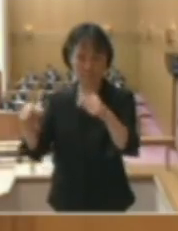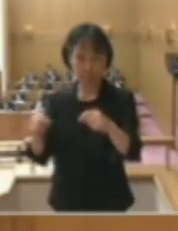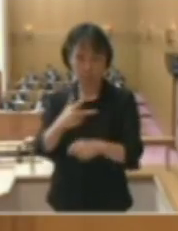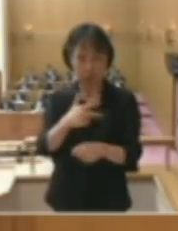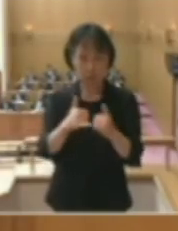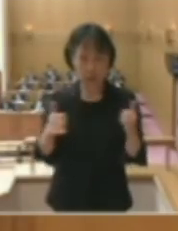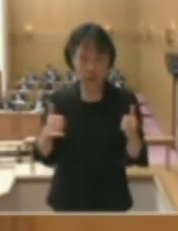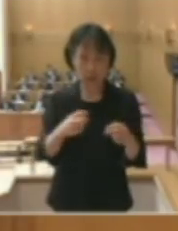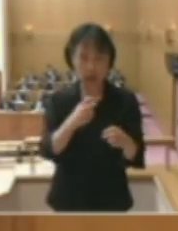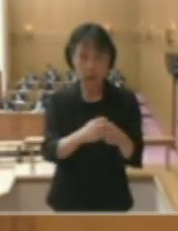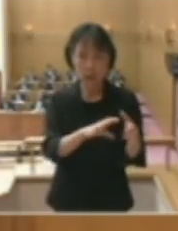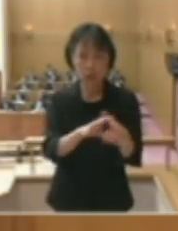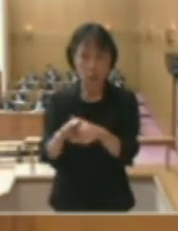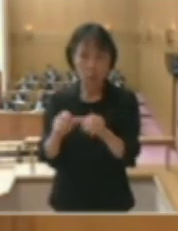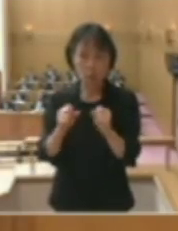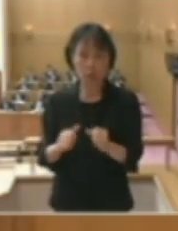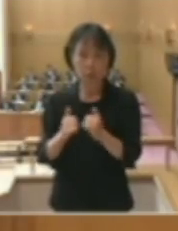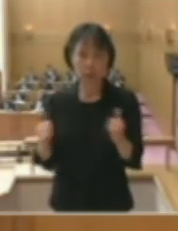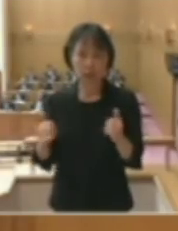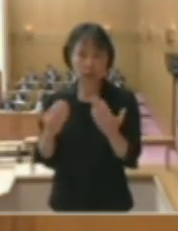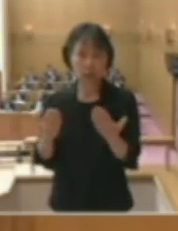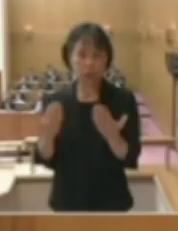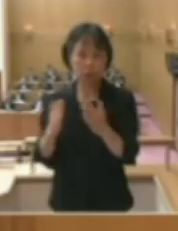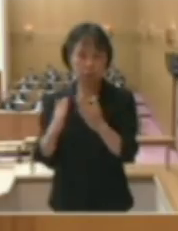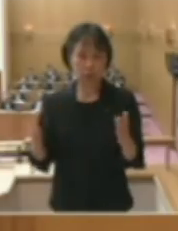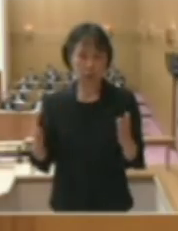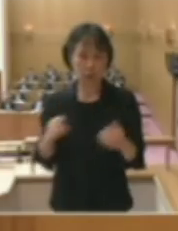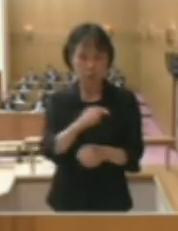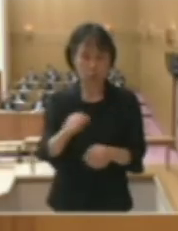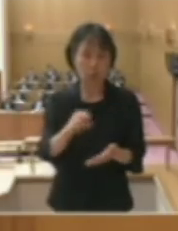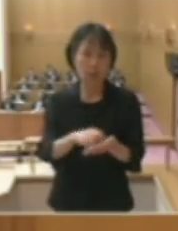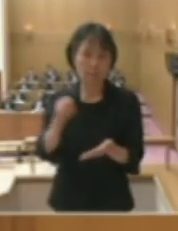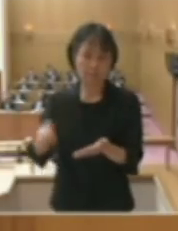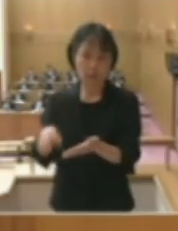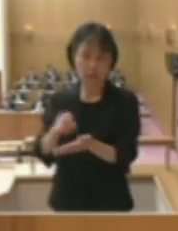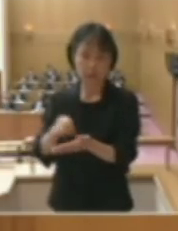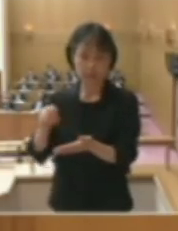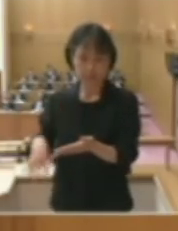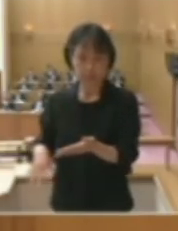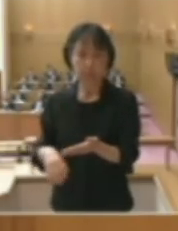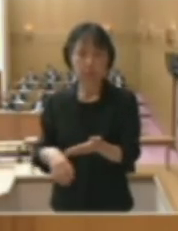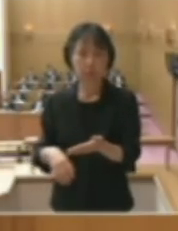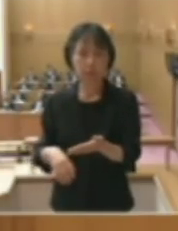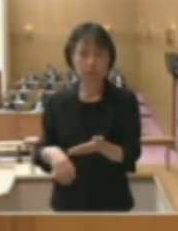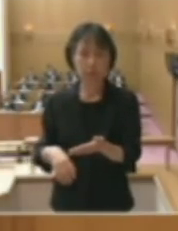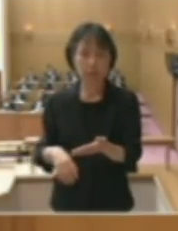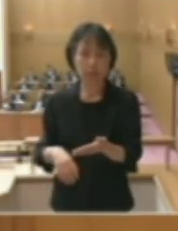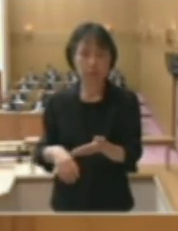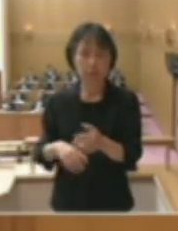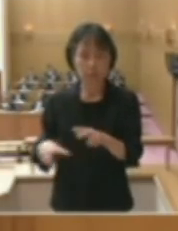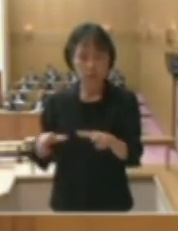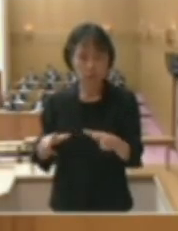習会等の撤廃、2つ、市食料との間のいびつな労使関